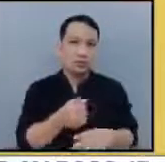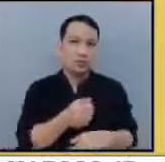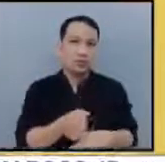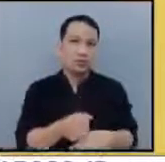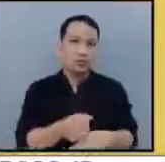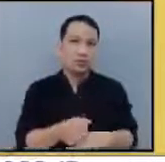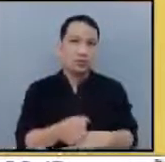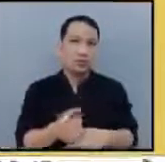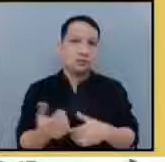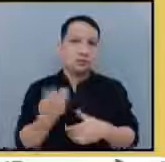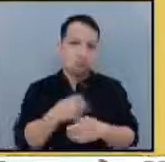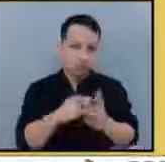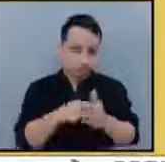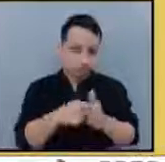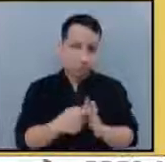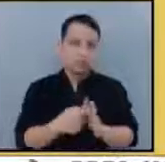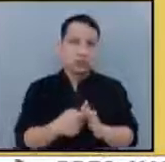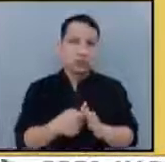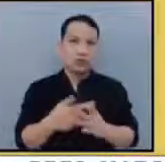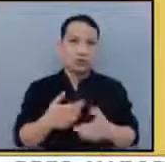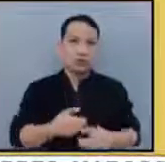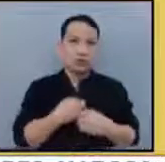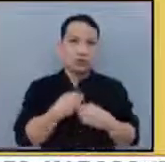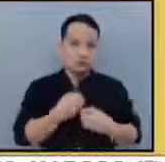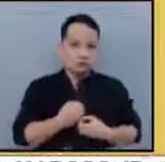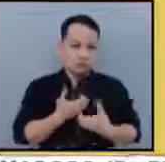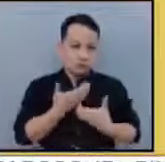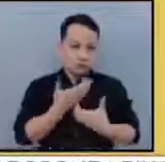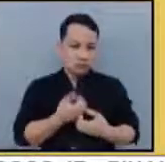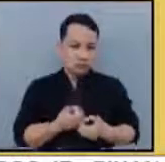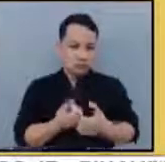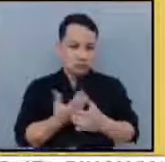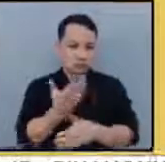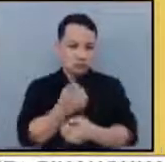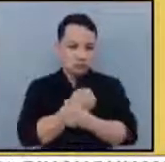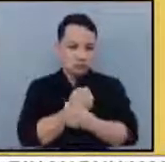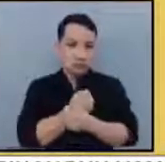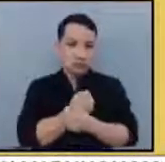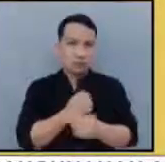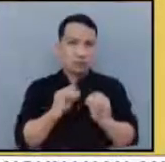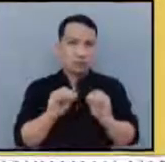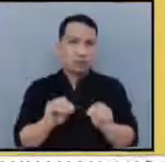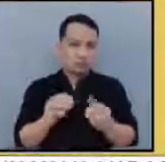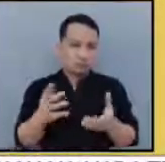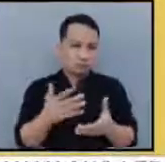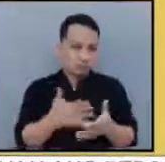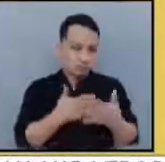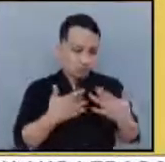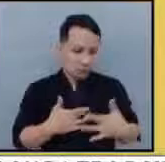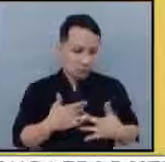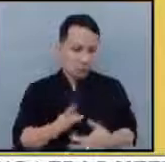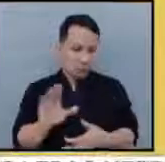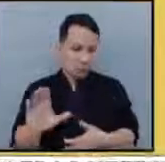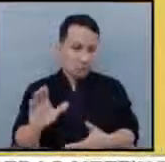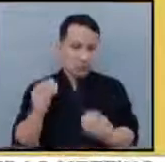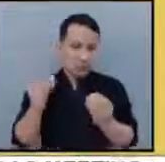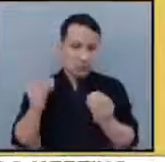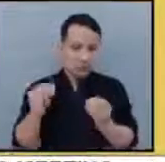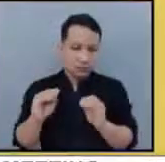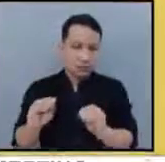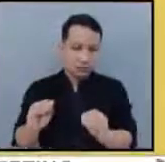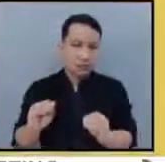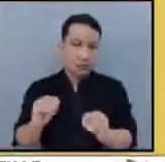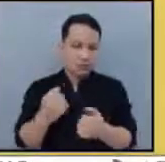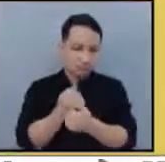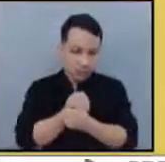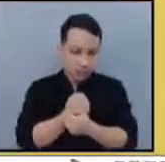doon, it grew my love for teaching po. So I really have this heart for teaching. I have this passion for this,